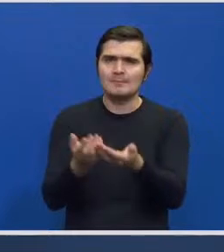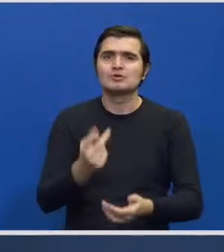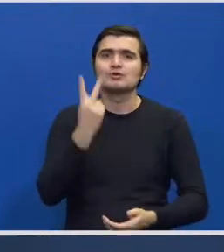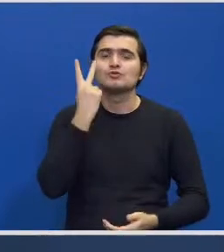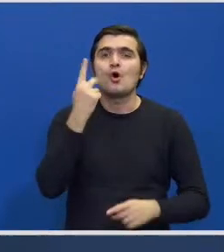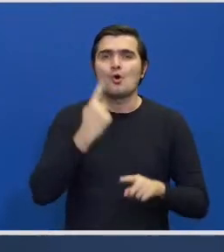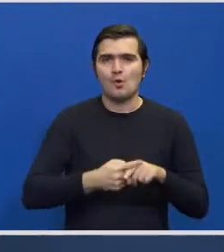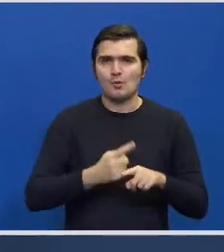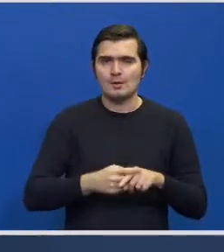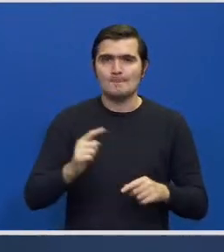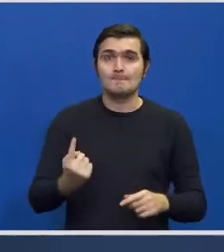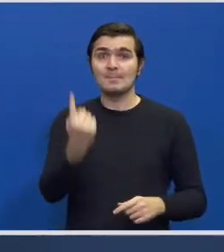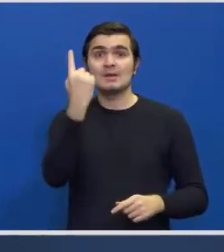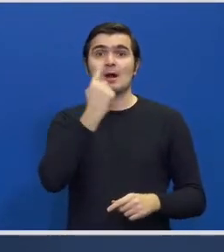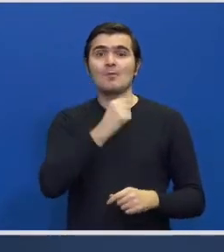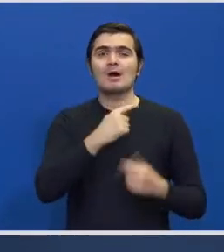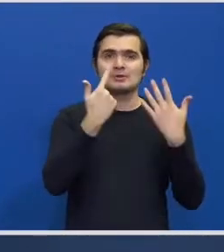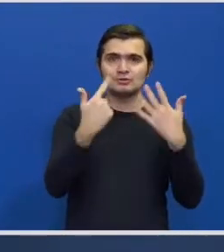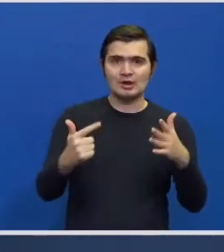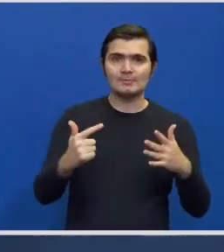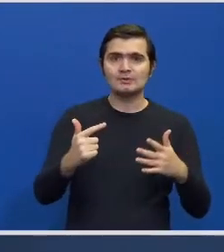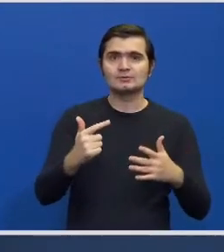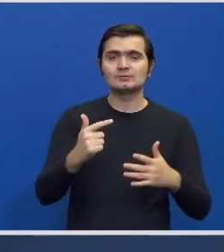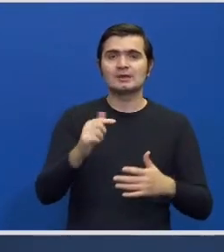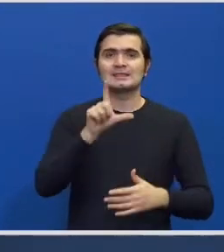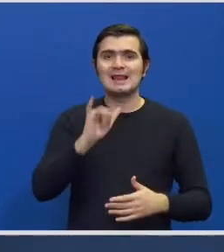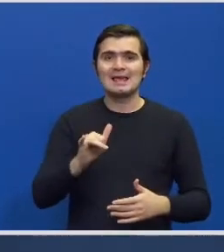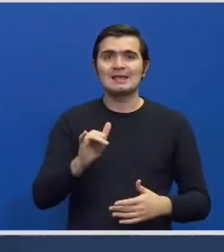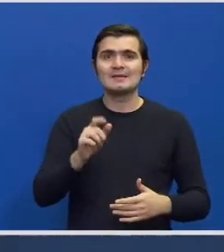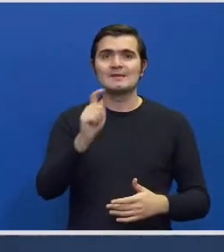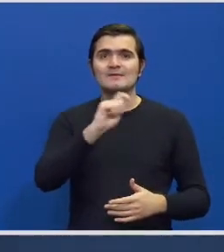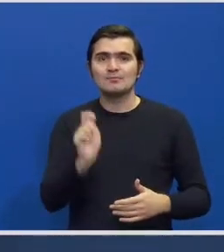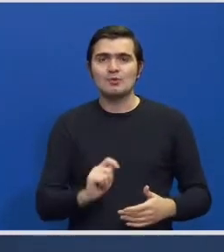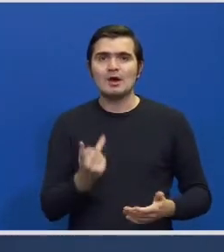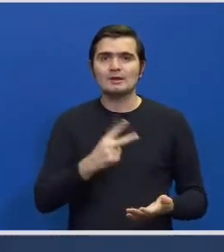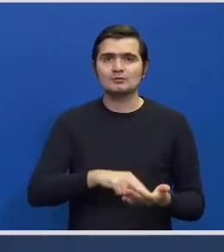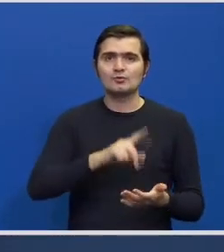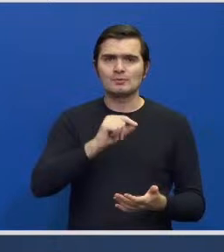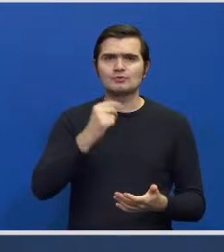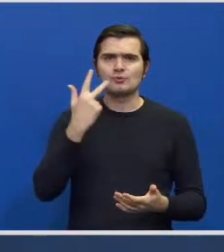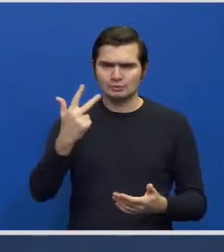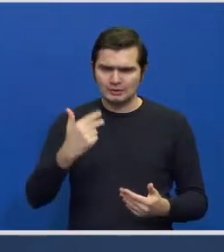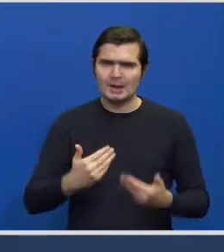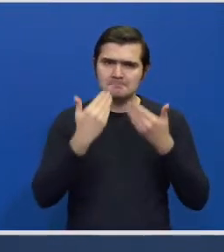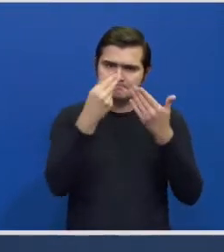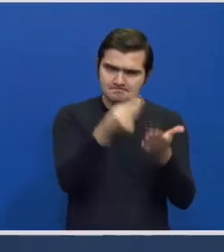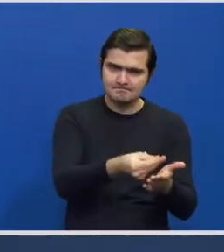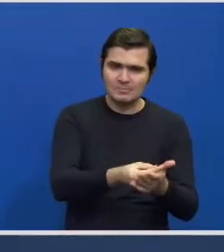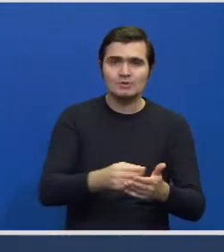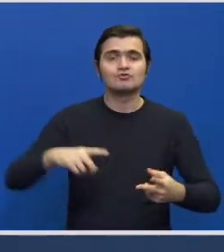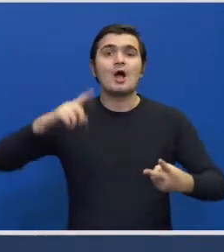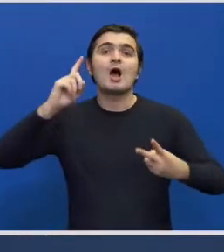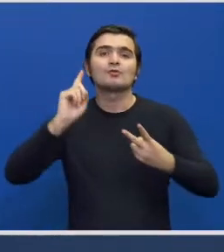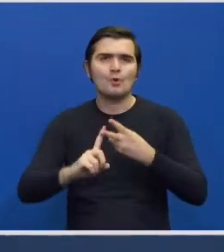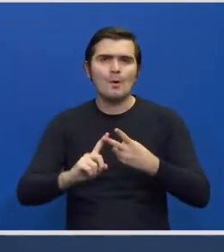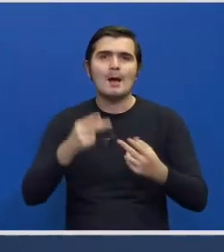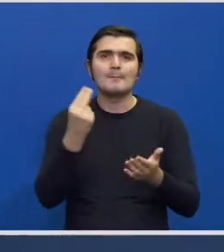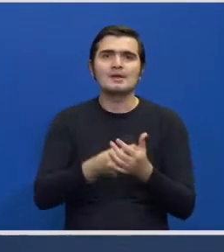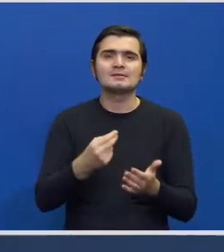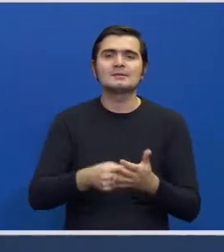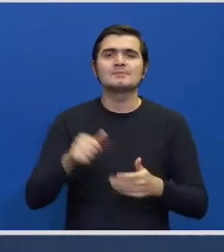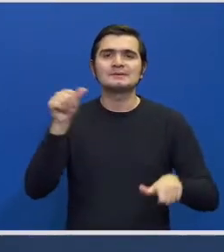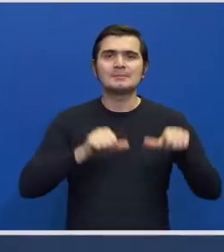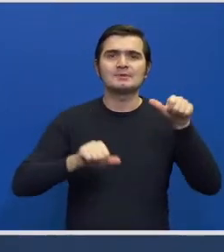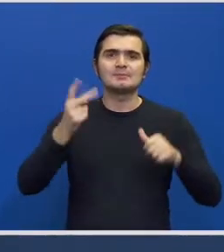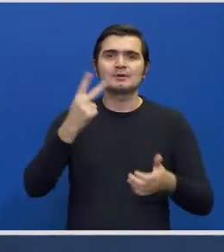pe an, în două tranșe, prima tranșă februarie 2023 în valoare de 700 de lei,